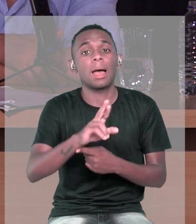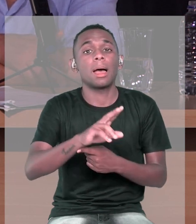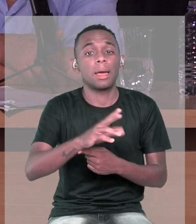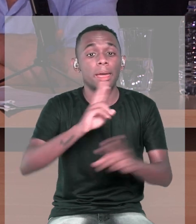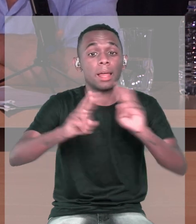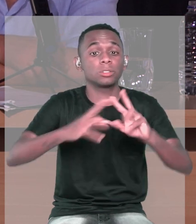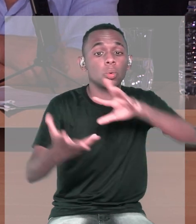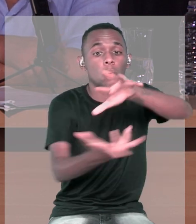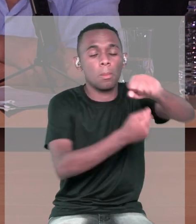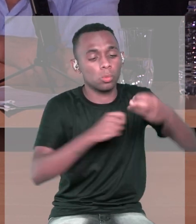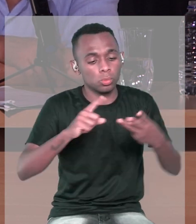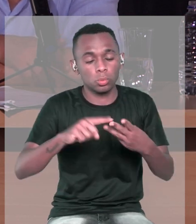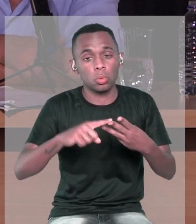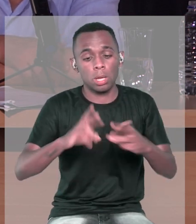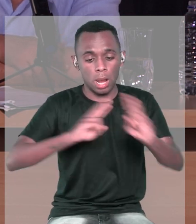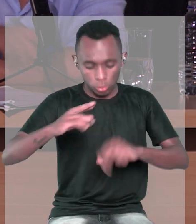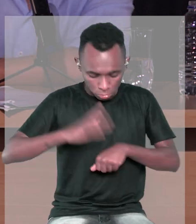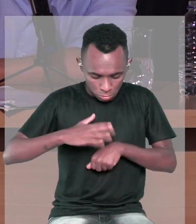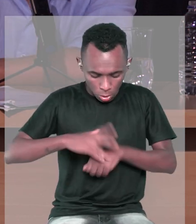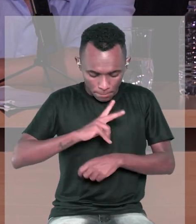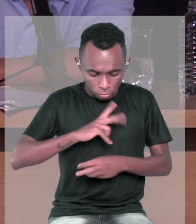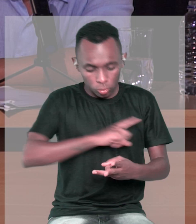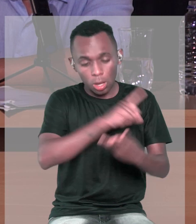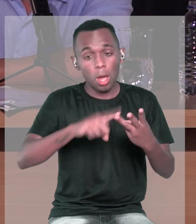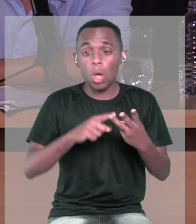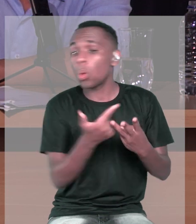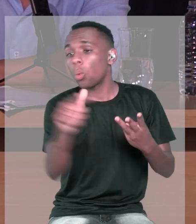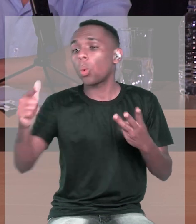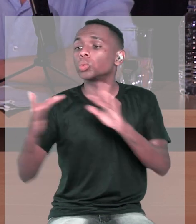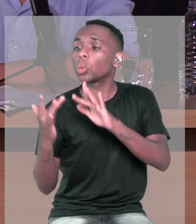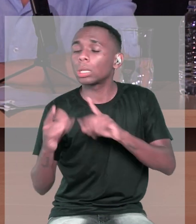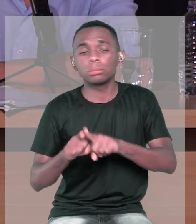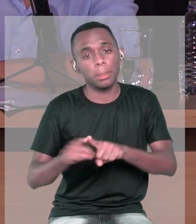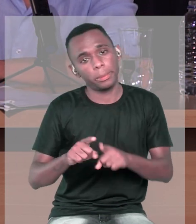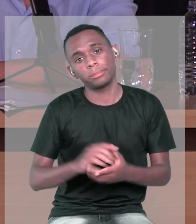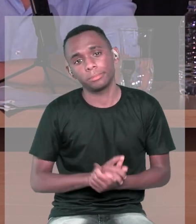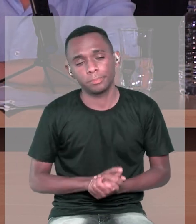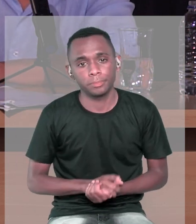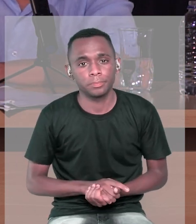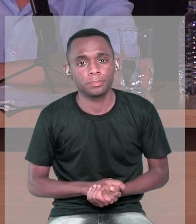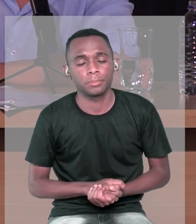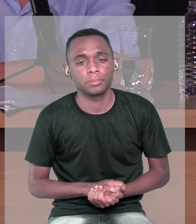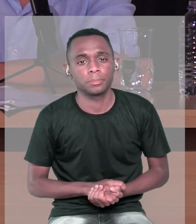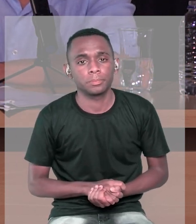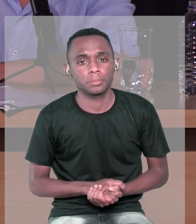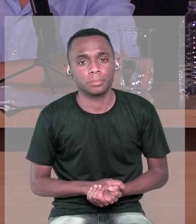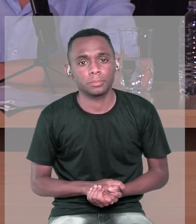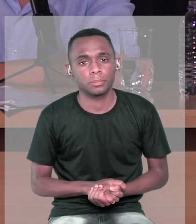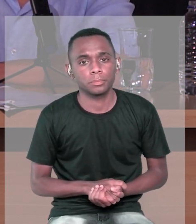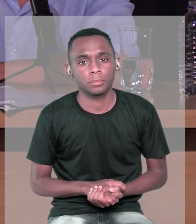relação consigo mesmo, com seu corpo, e acolher a relação com o outro. Alors, je vais commencer